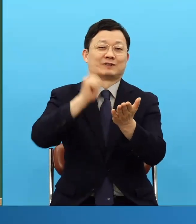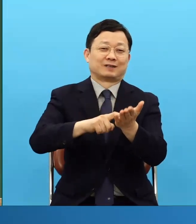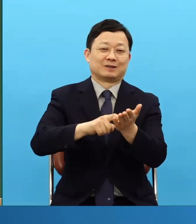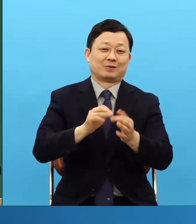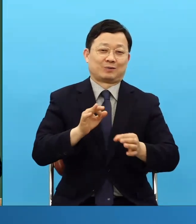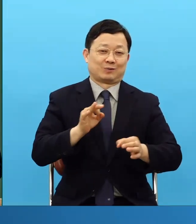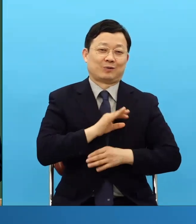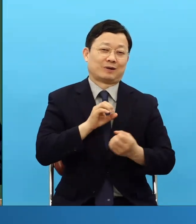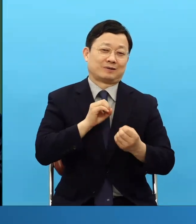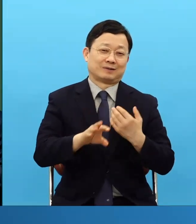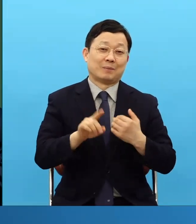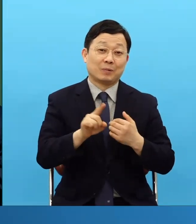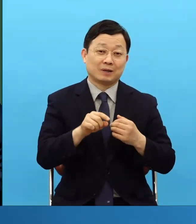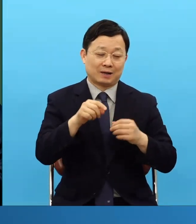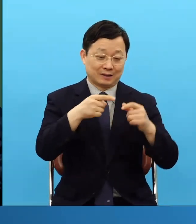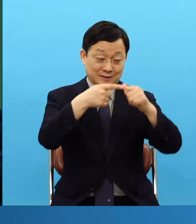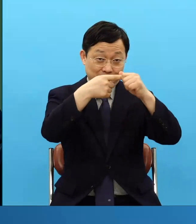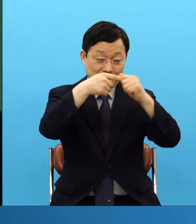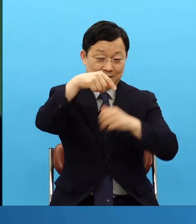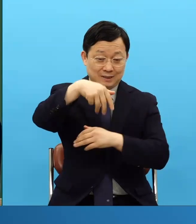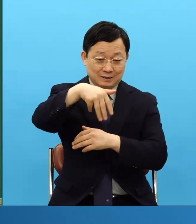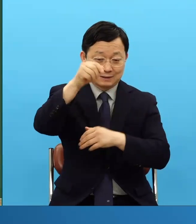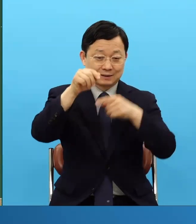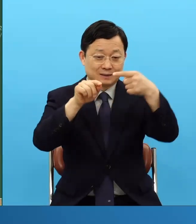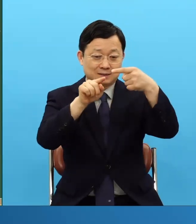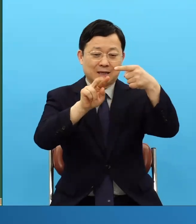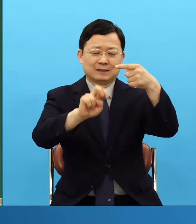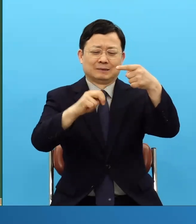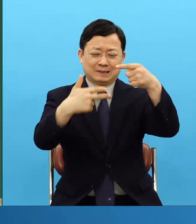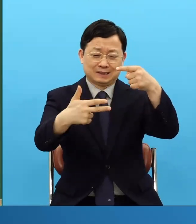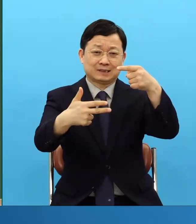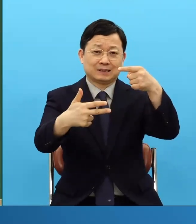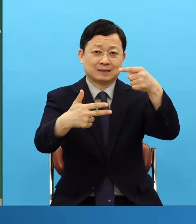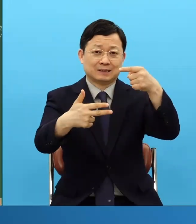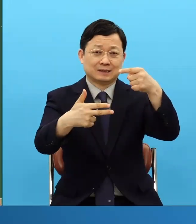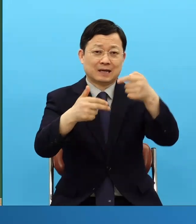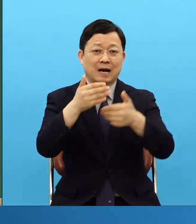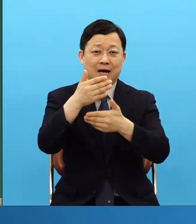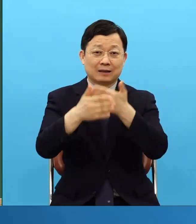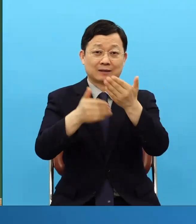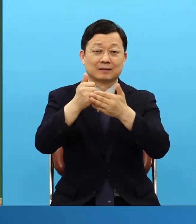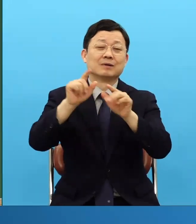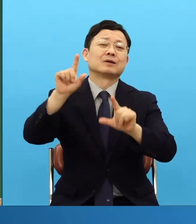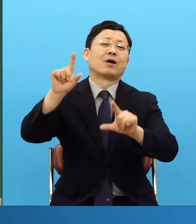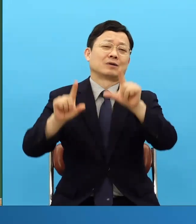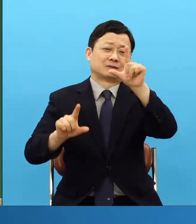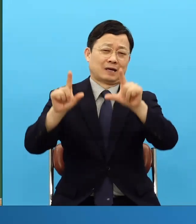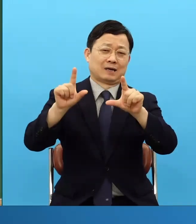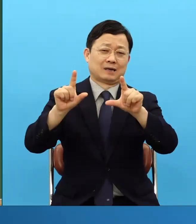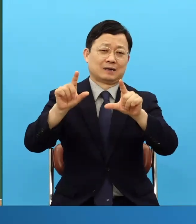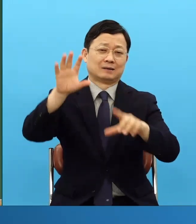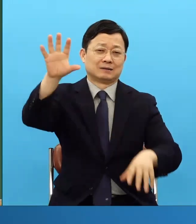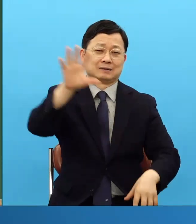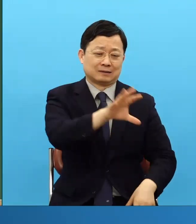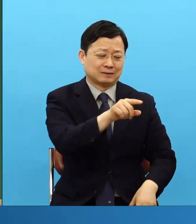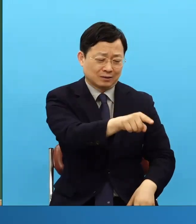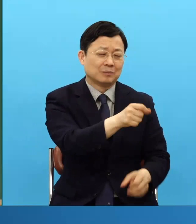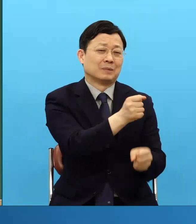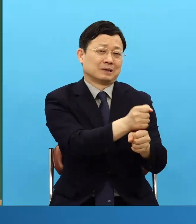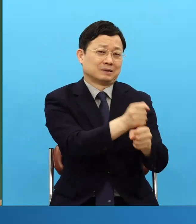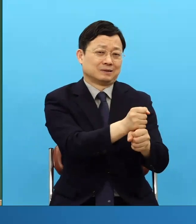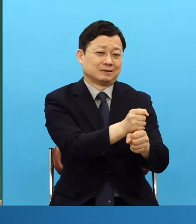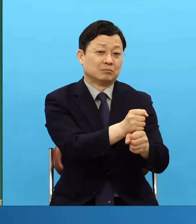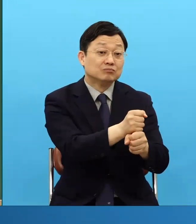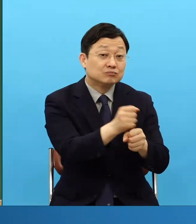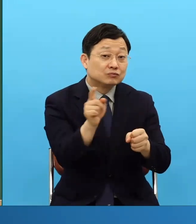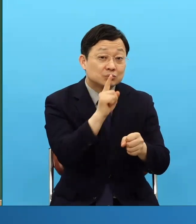given. 창세기 1장이 뭡니까? What is Genesis 하나님의 1:27? 형상대로 창조되니 생명을 얘기하는 거예요. It's talking about our life. We were created in